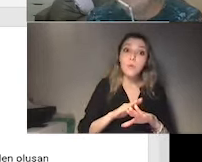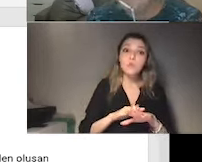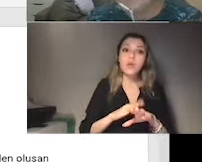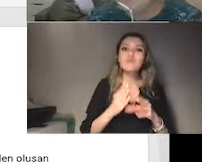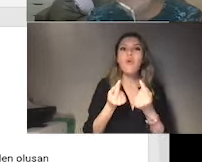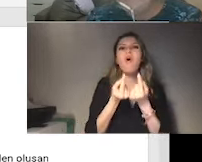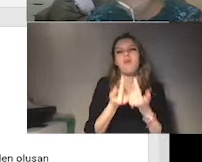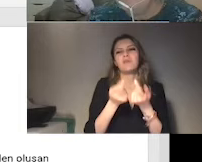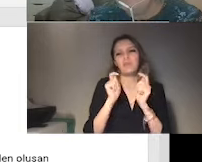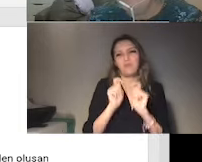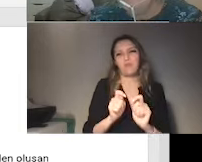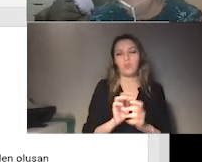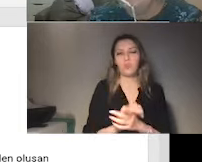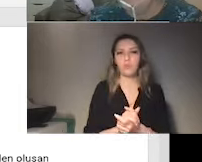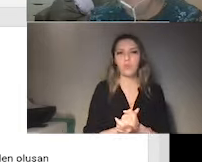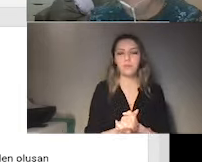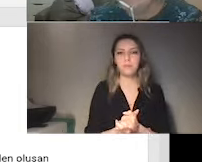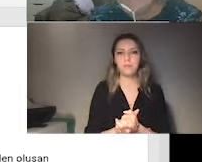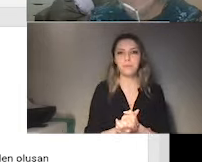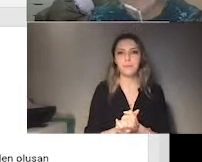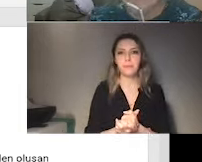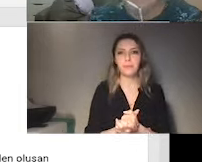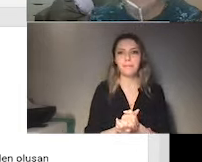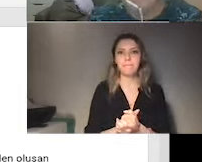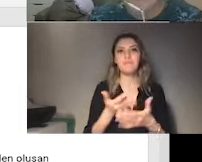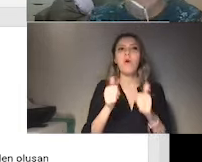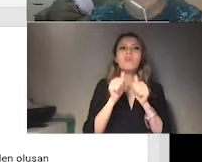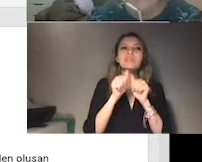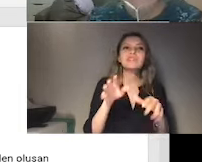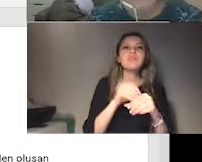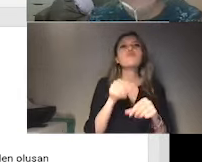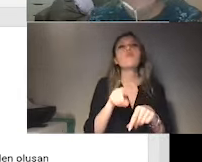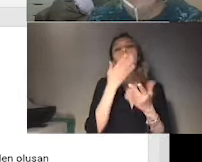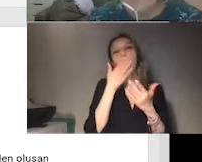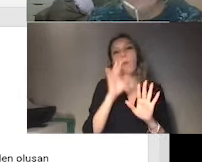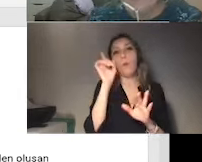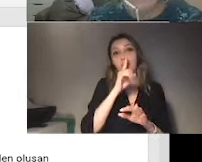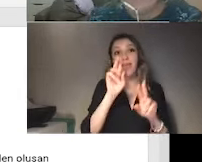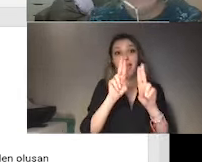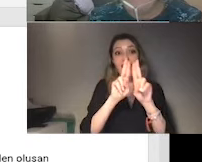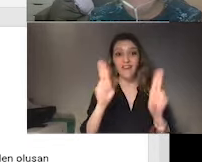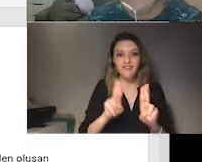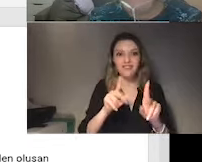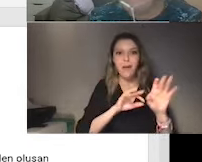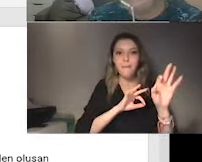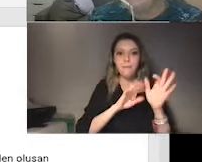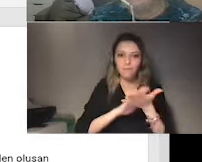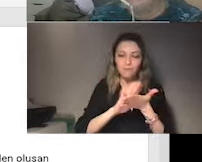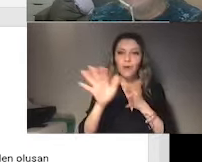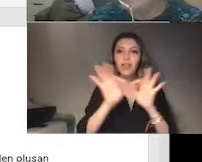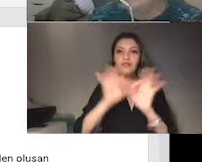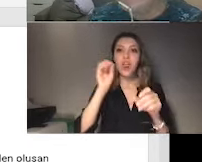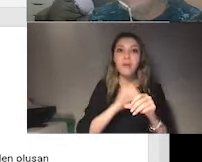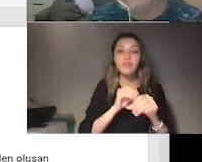ölçüde ve çok sistematik olarak da yapmadığını biliyoruz. Bu evrensel periyodik incelemedeki en temel